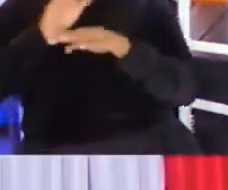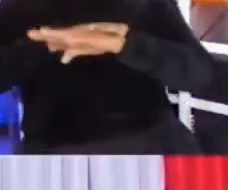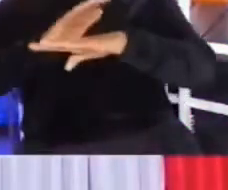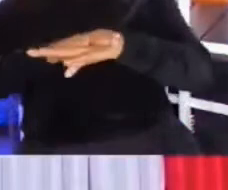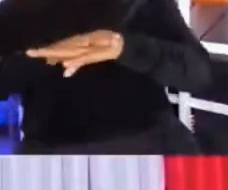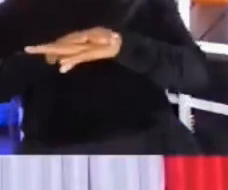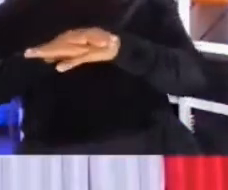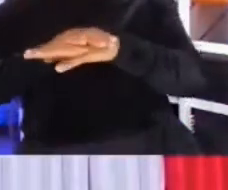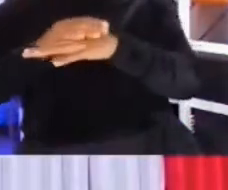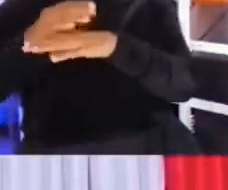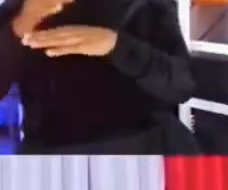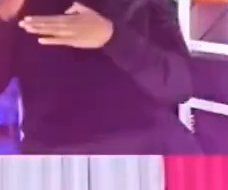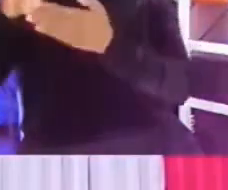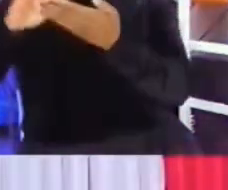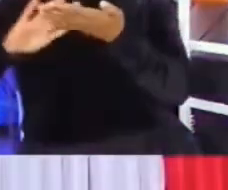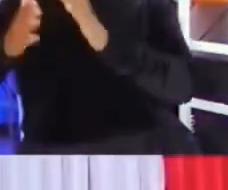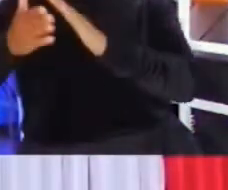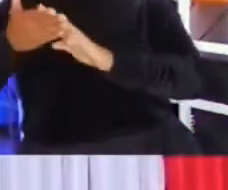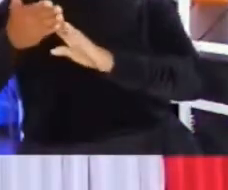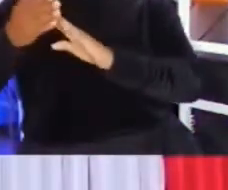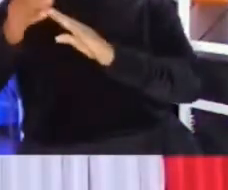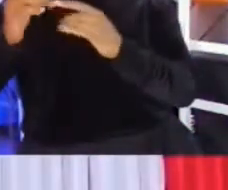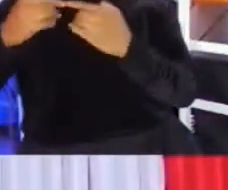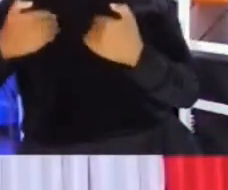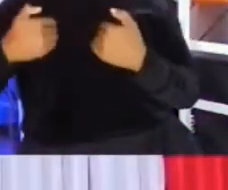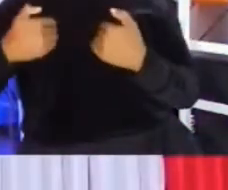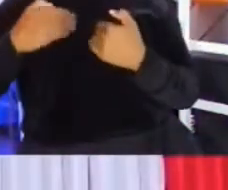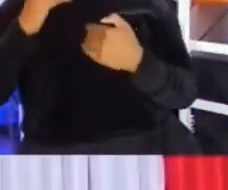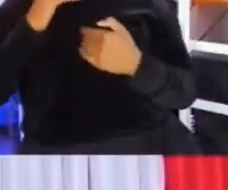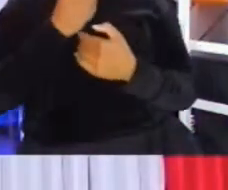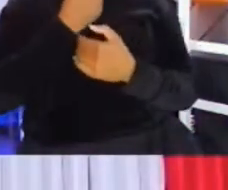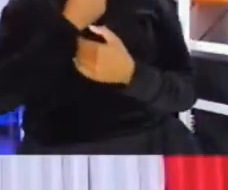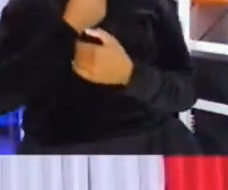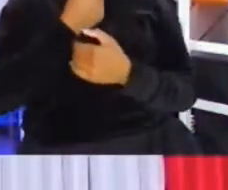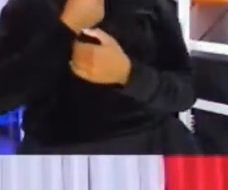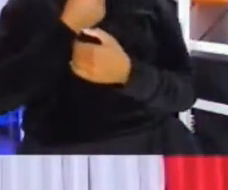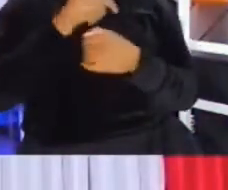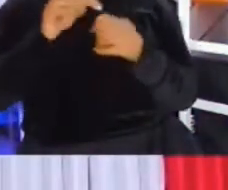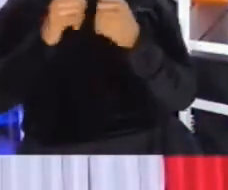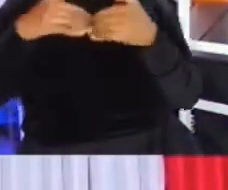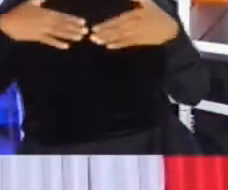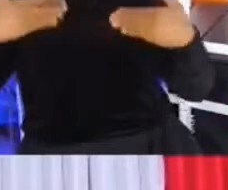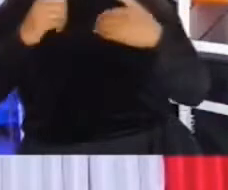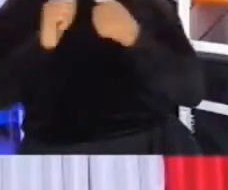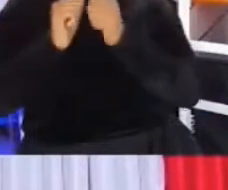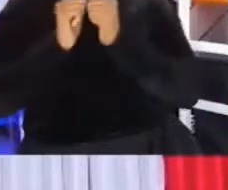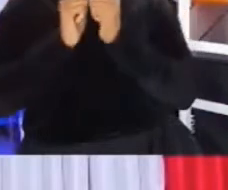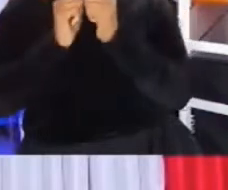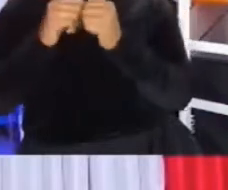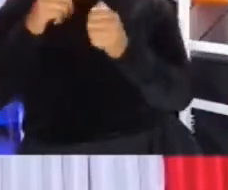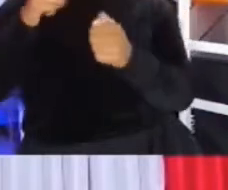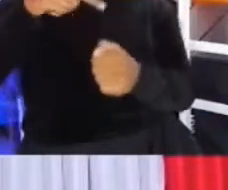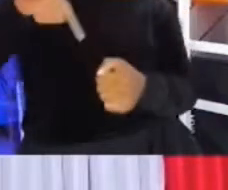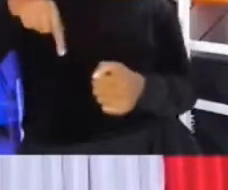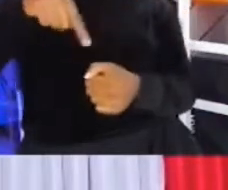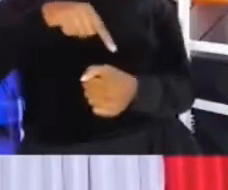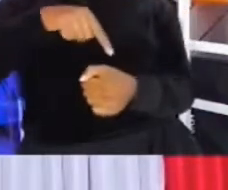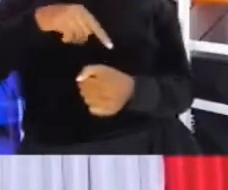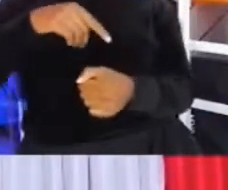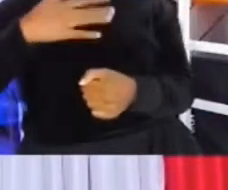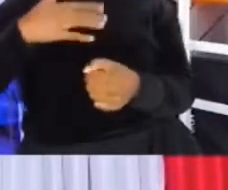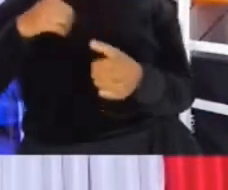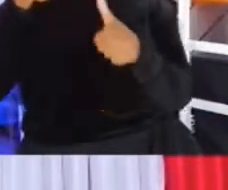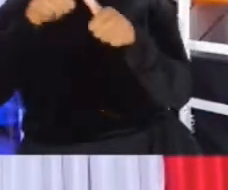Turekerewe uyu iruoneza. Nituwa kena nego korwore hamwe na idhwe. Nituwa kena nego toririka